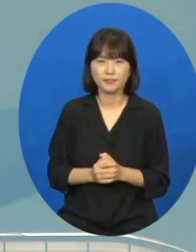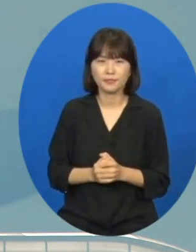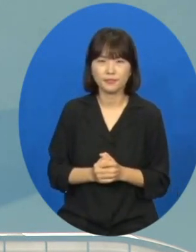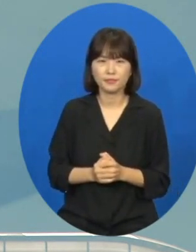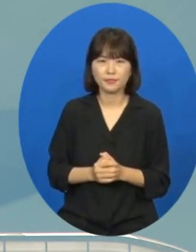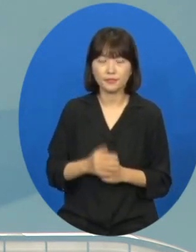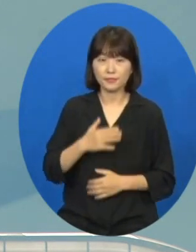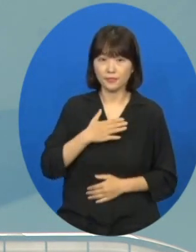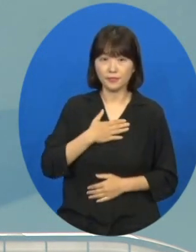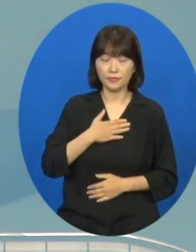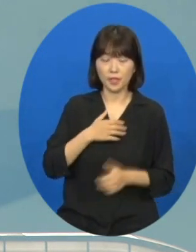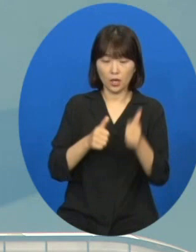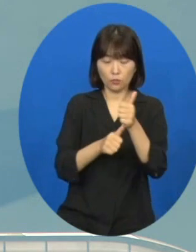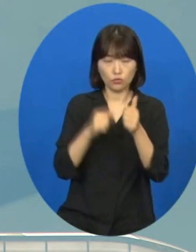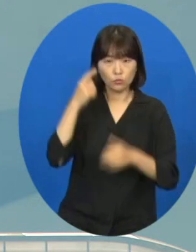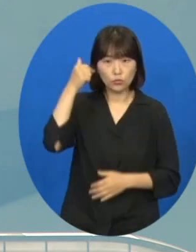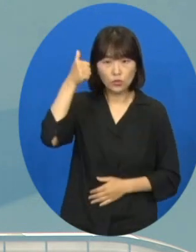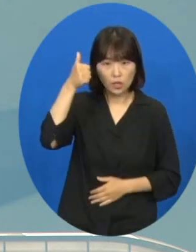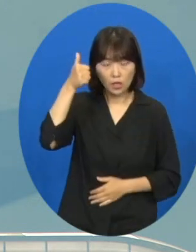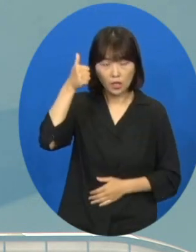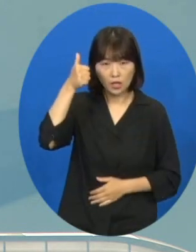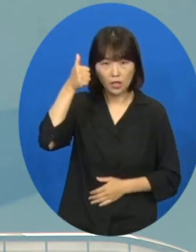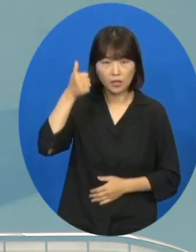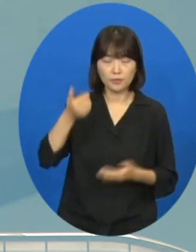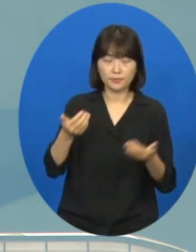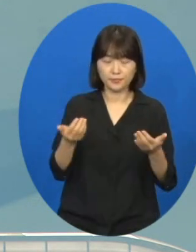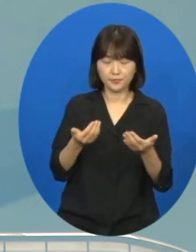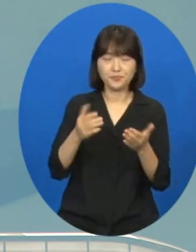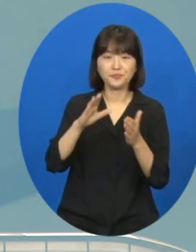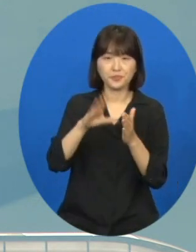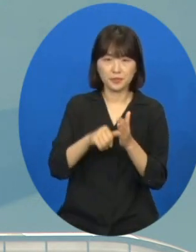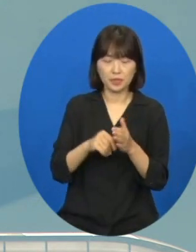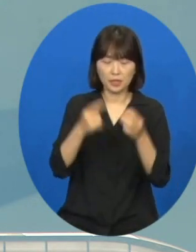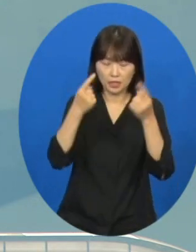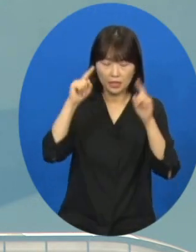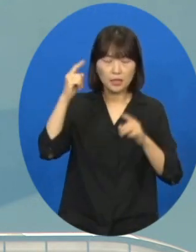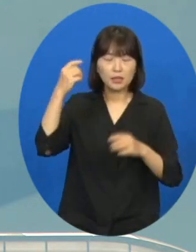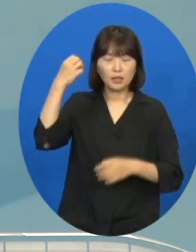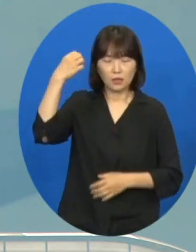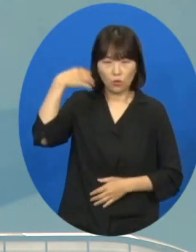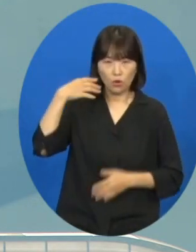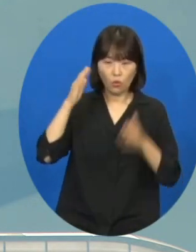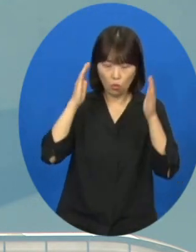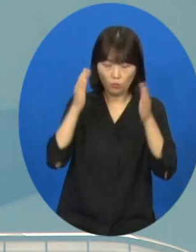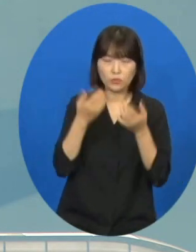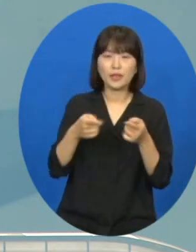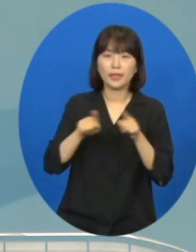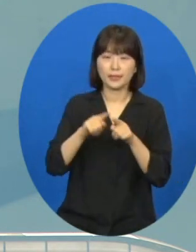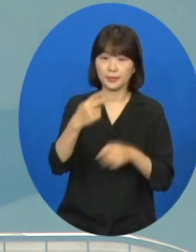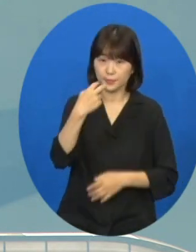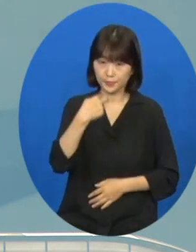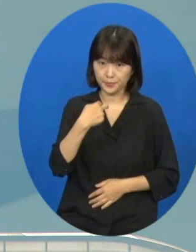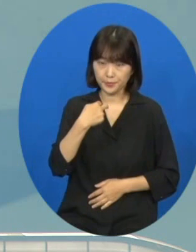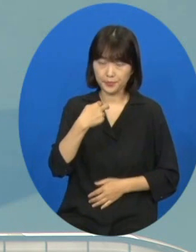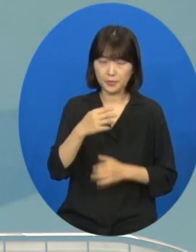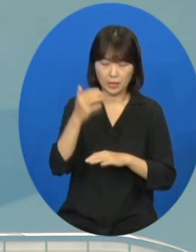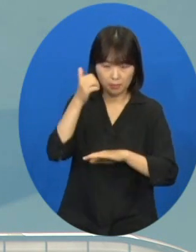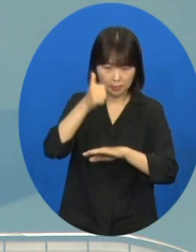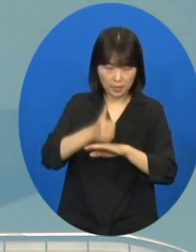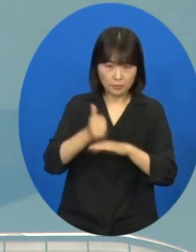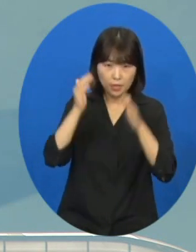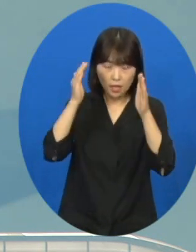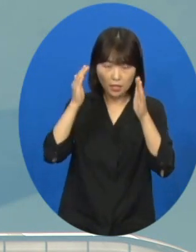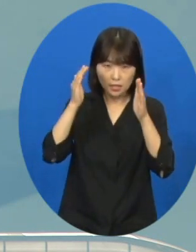제가 부목사로 있을 때 대학원 공부를 같이 했었습니다. 마지막 학기를